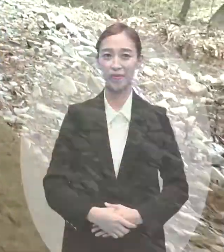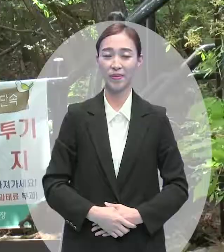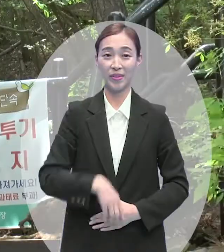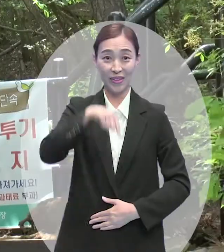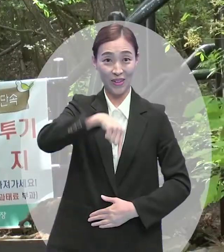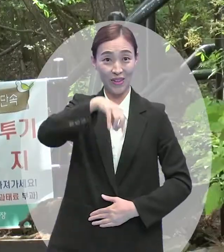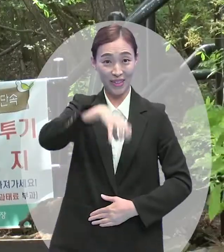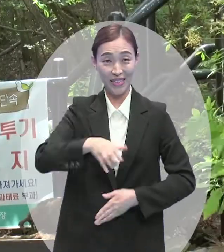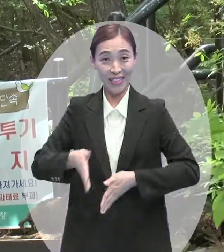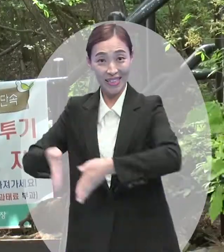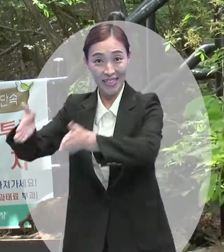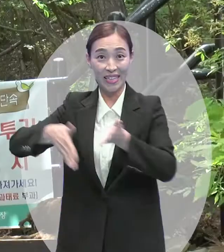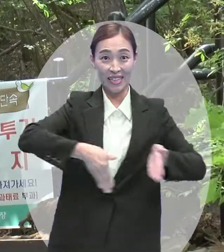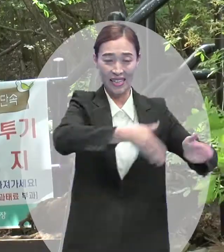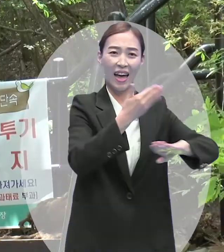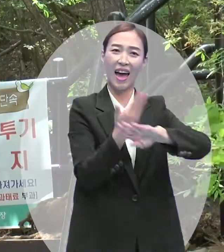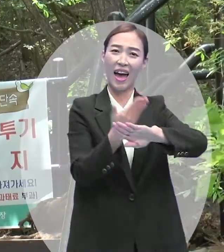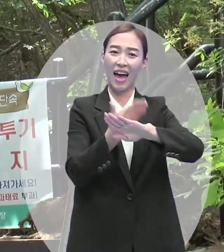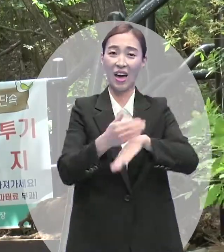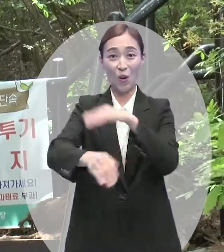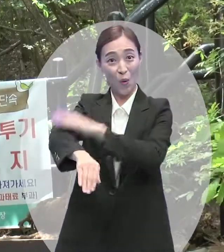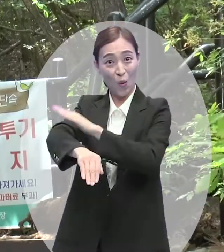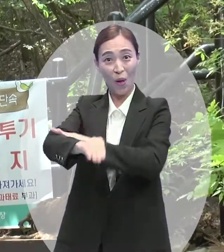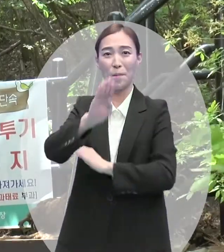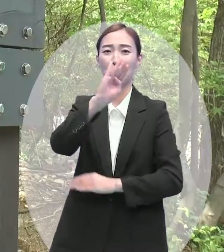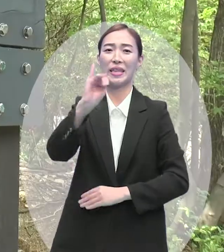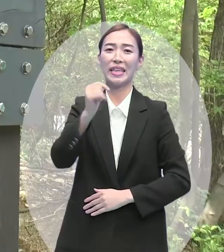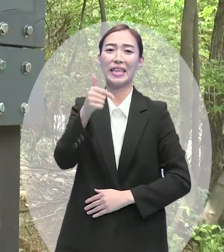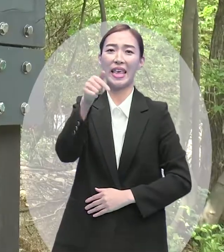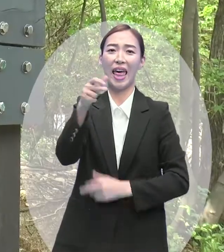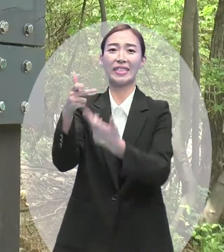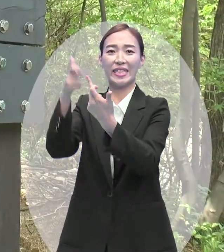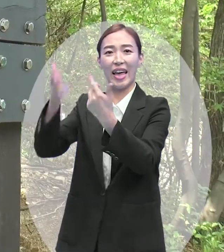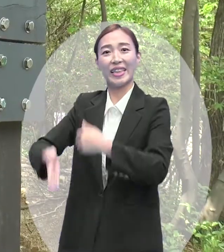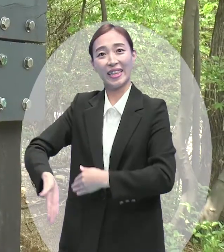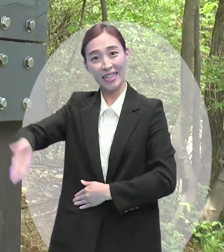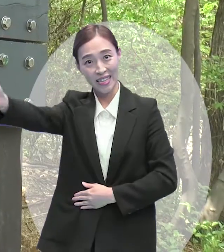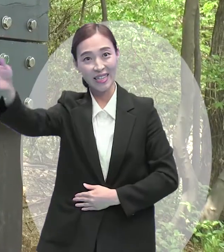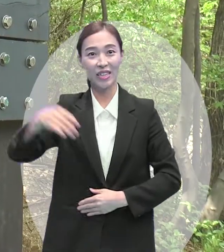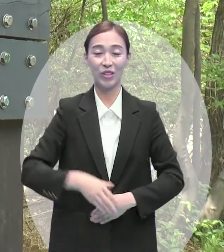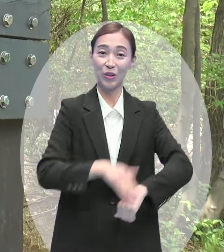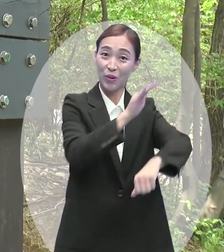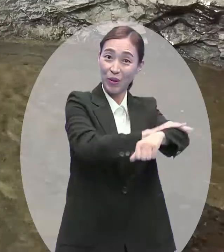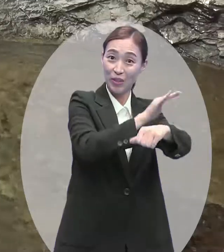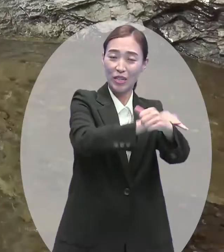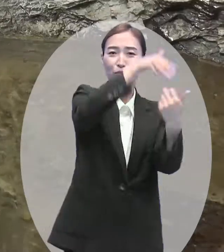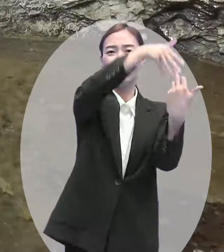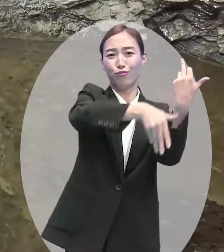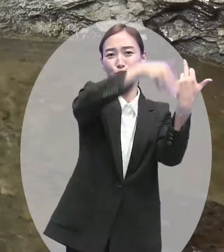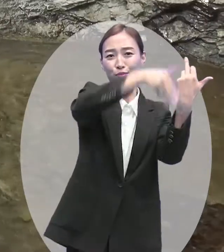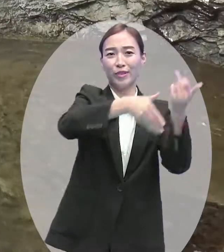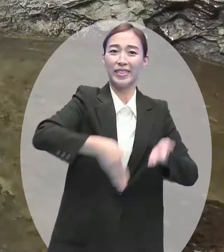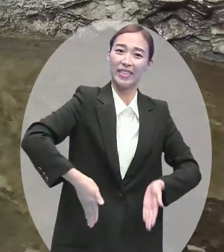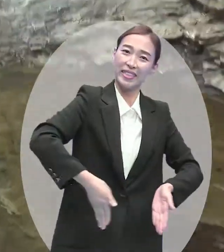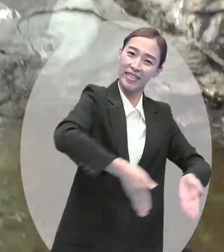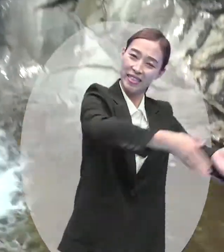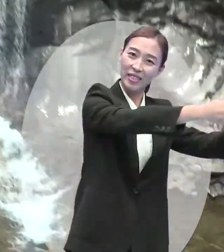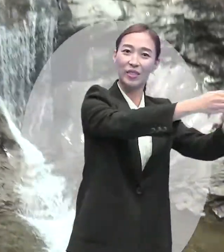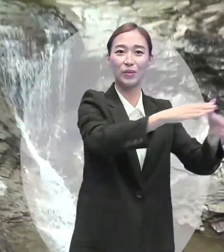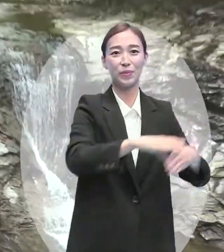여기 갈림길이 있는데요. 오른쪽으로는 빙계산 가는 길이고 왼쪽으로는